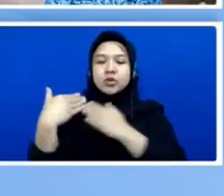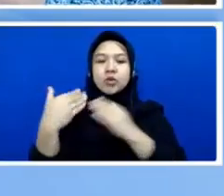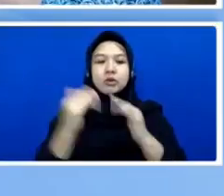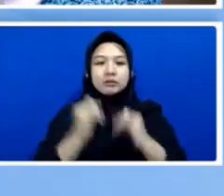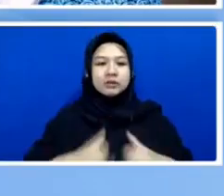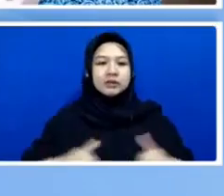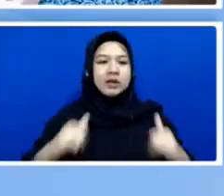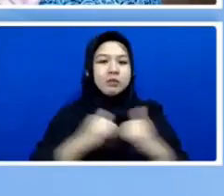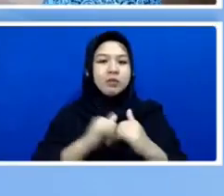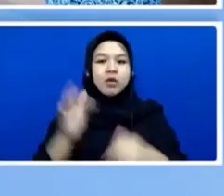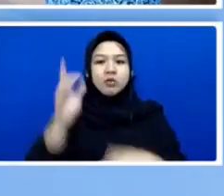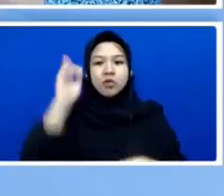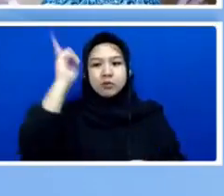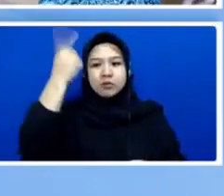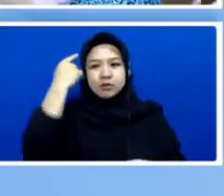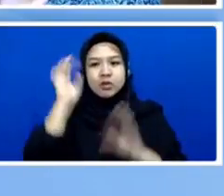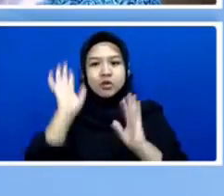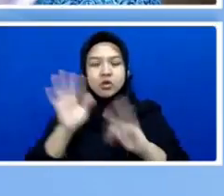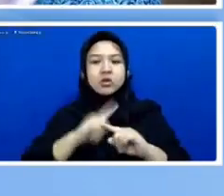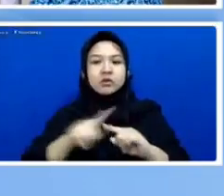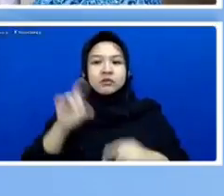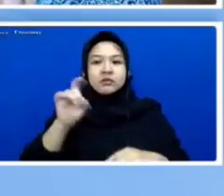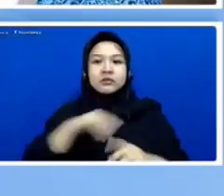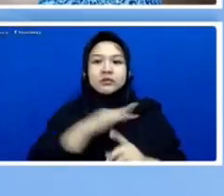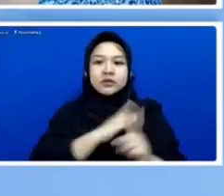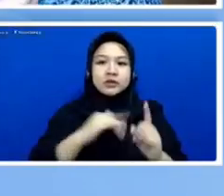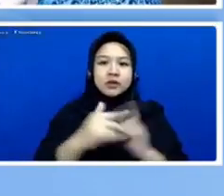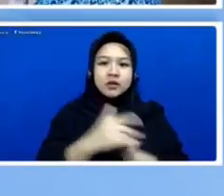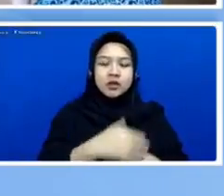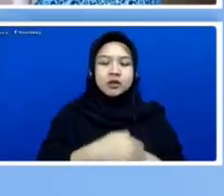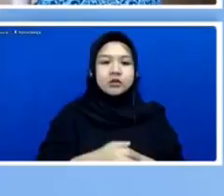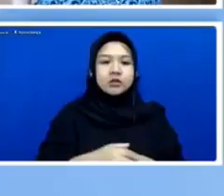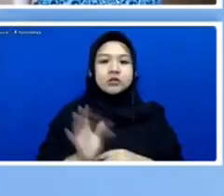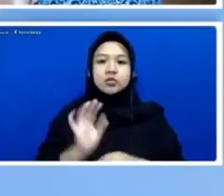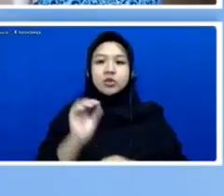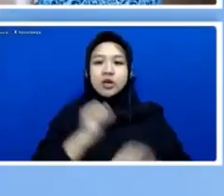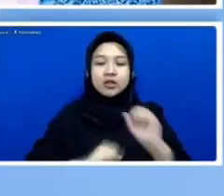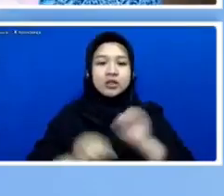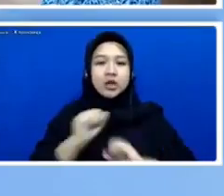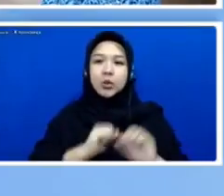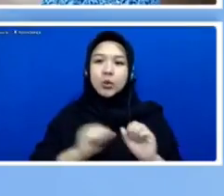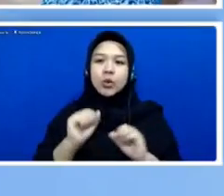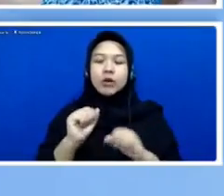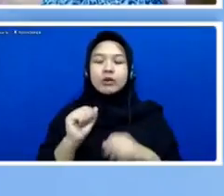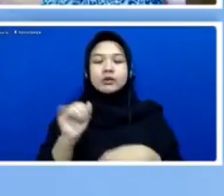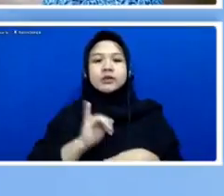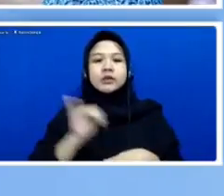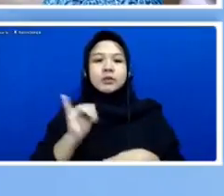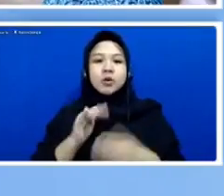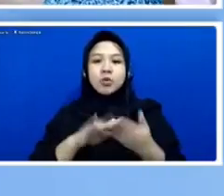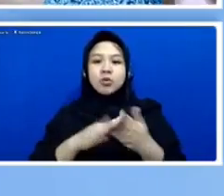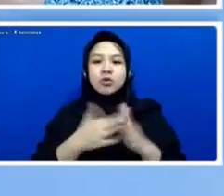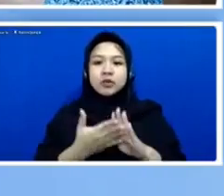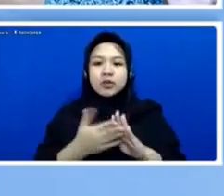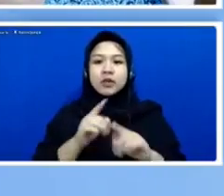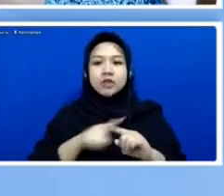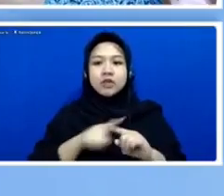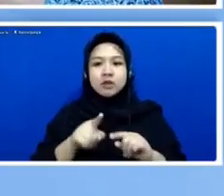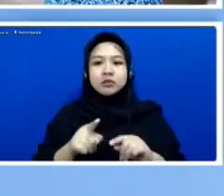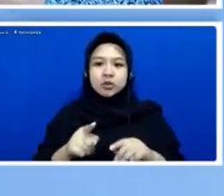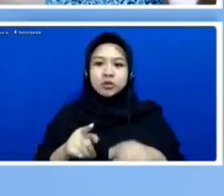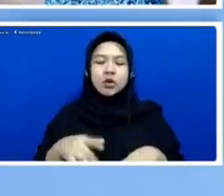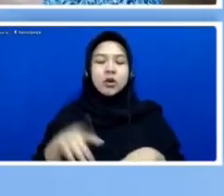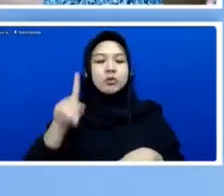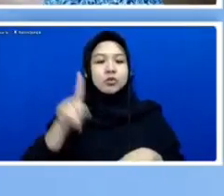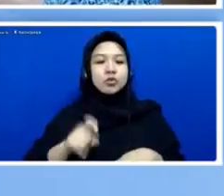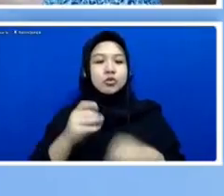hanya oleh pemerintah tapi juga masyarakat. Tidak hanya dilakukan oleh komunitas, tapi juga membutuhkan sumber daya